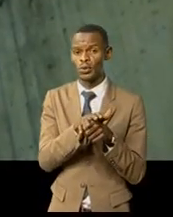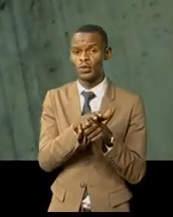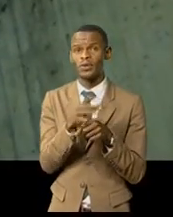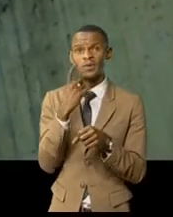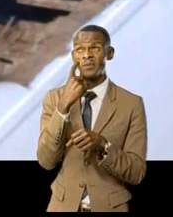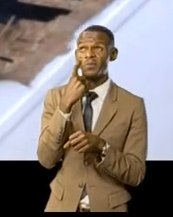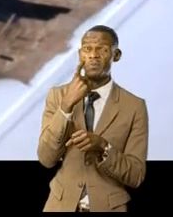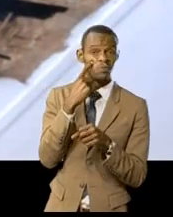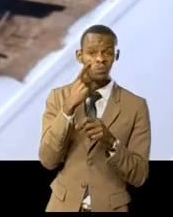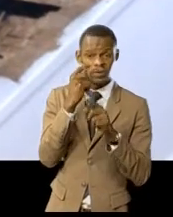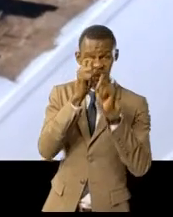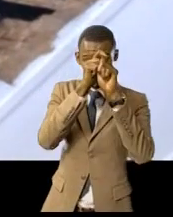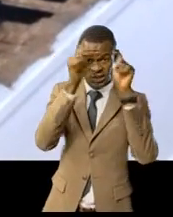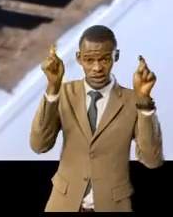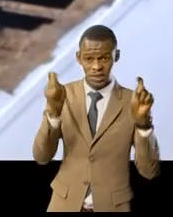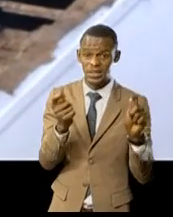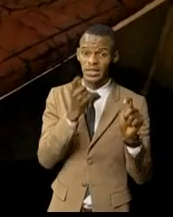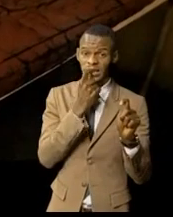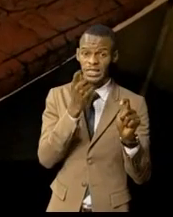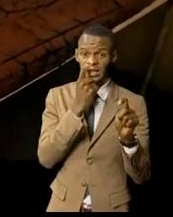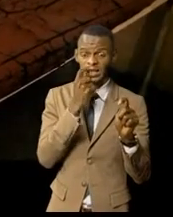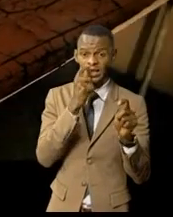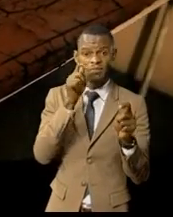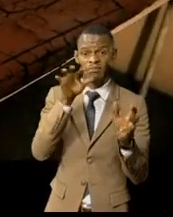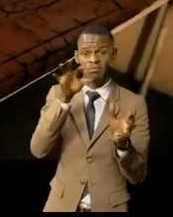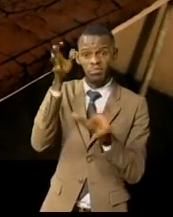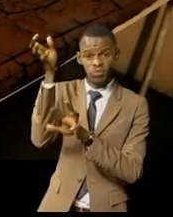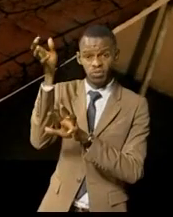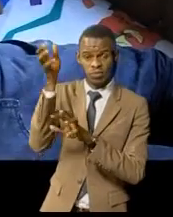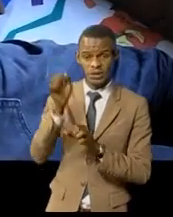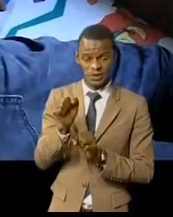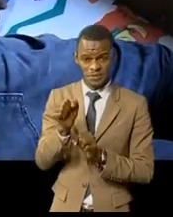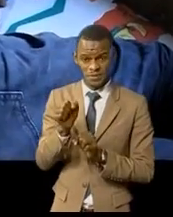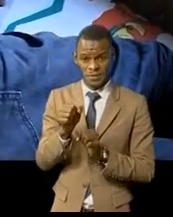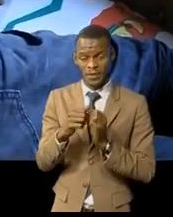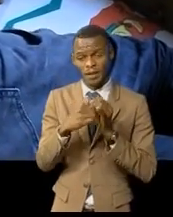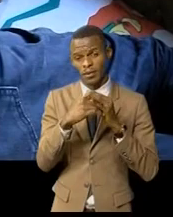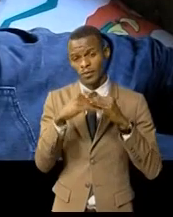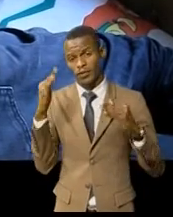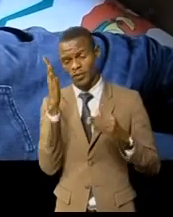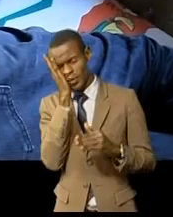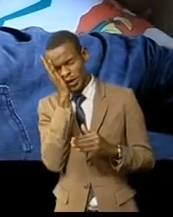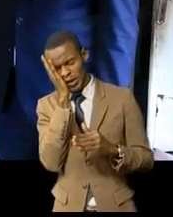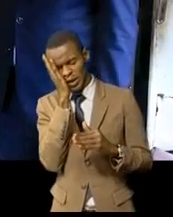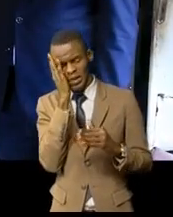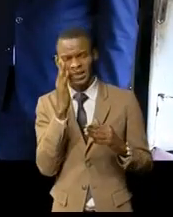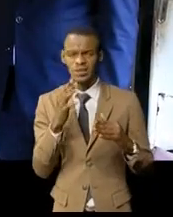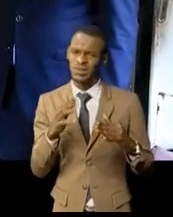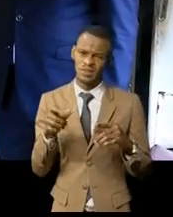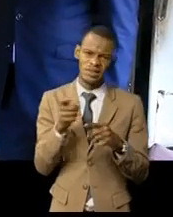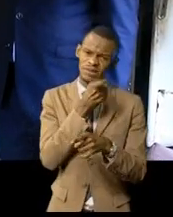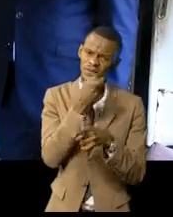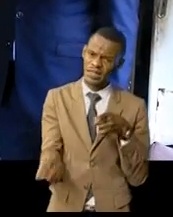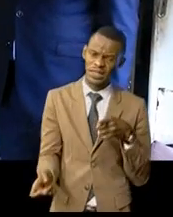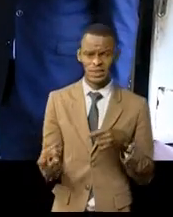limite éventrée, des lits d'hospitalisation qui ne tiennent plus. Freddy Kitambukusu, ancien ministre du Plan qui a